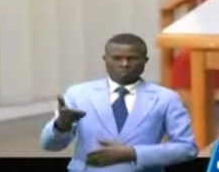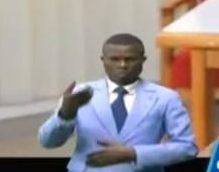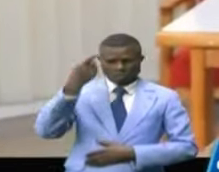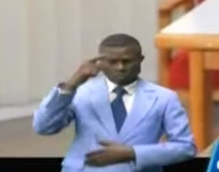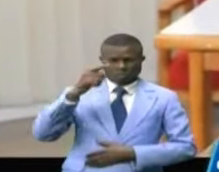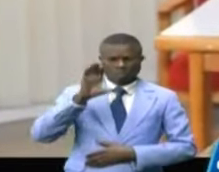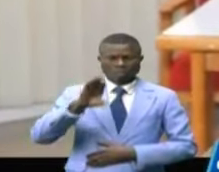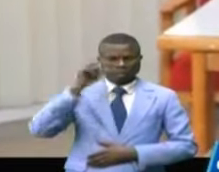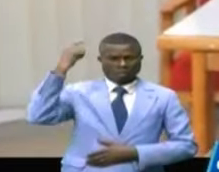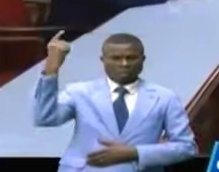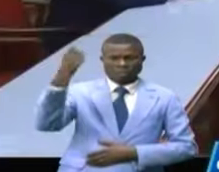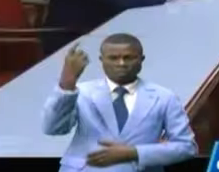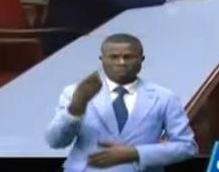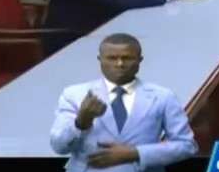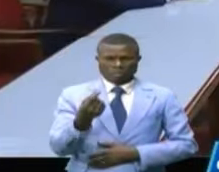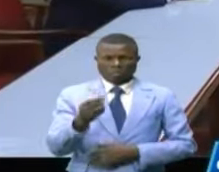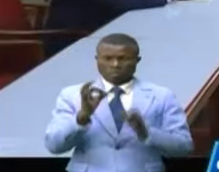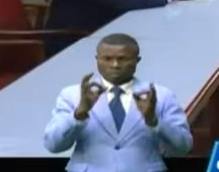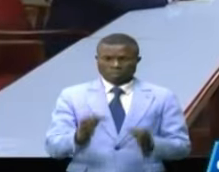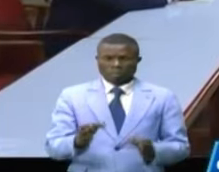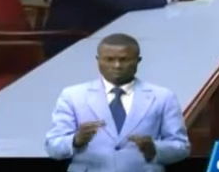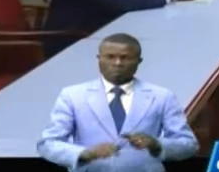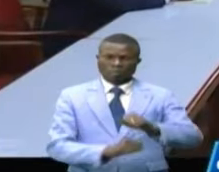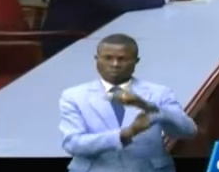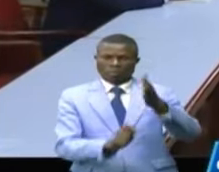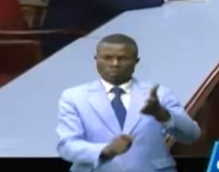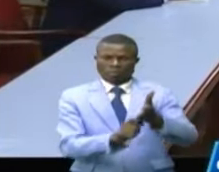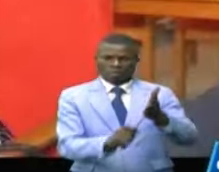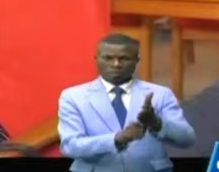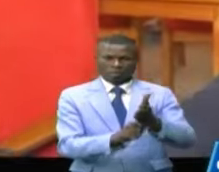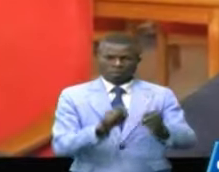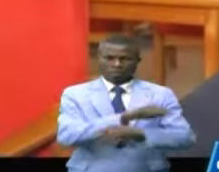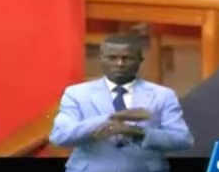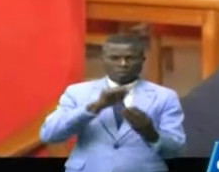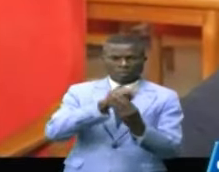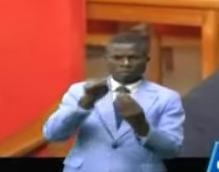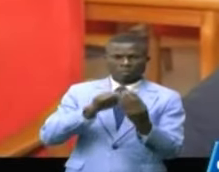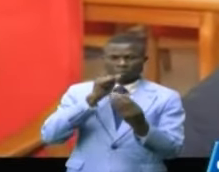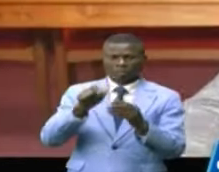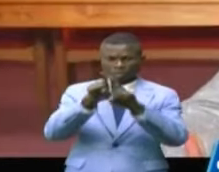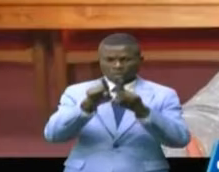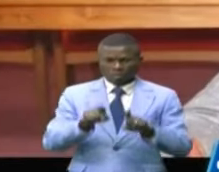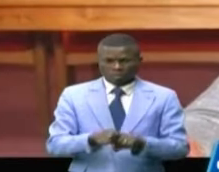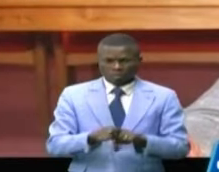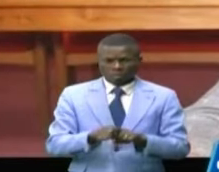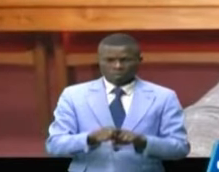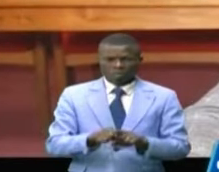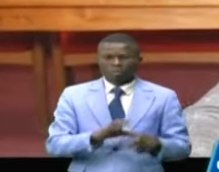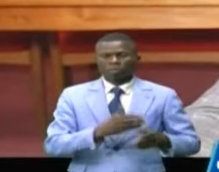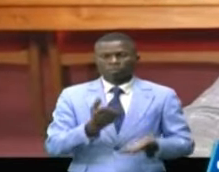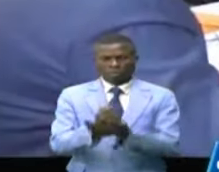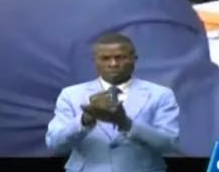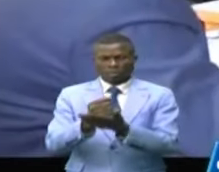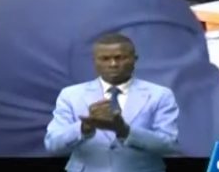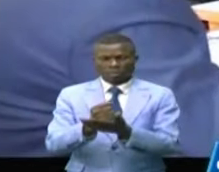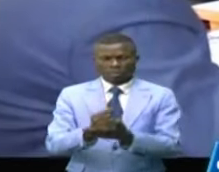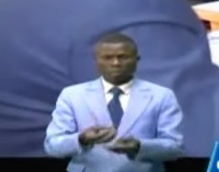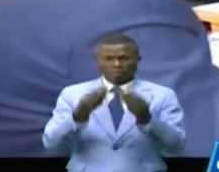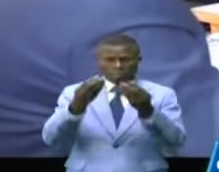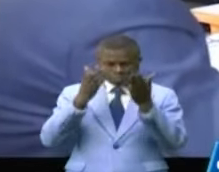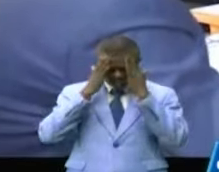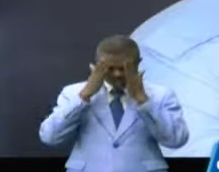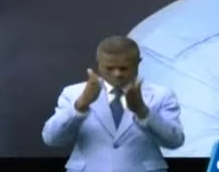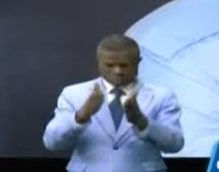la Banque mondiale, il s'agit non seulement d'appuyer techniquement la Cour des comptes, mais aussi de l'emmener à porter un